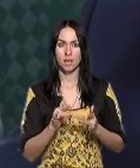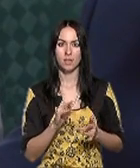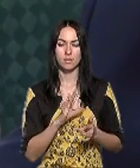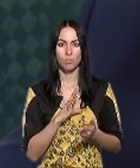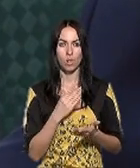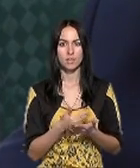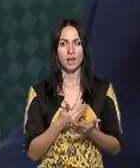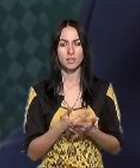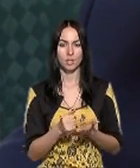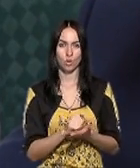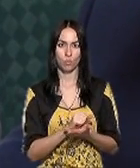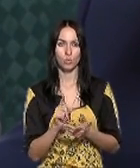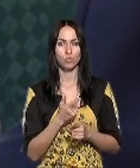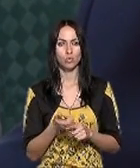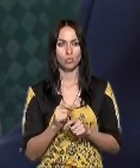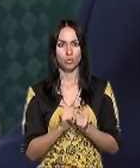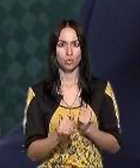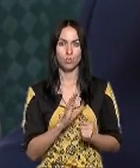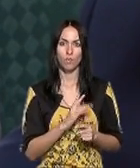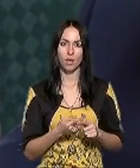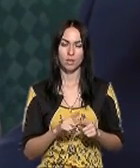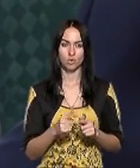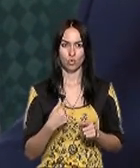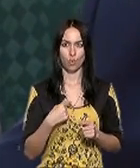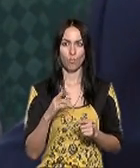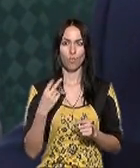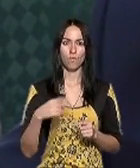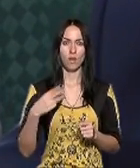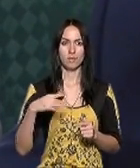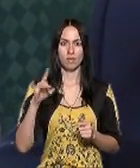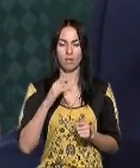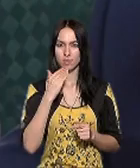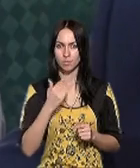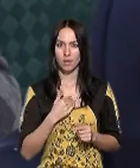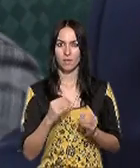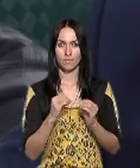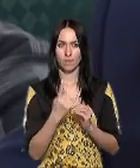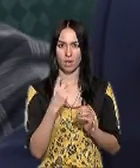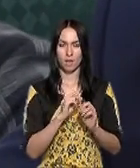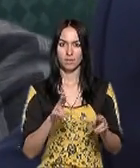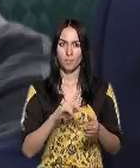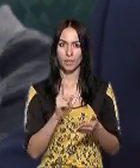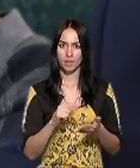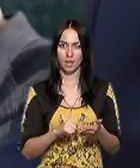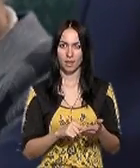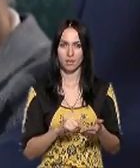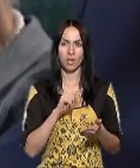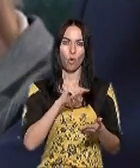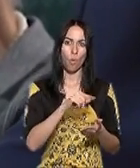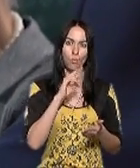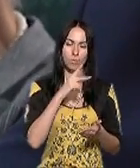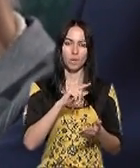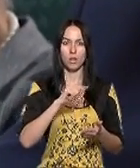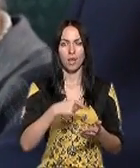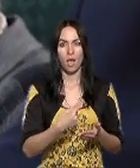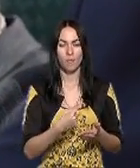документів. Тому що часто буває так, що до нас по 20-30 разів звертаються з одним і тим самим питанням. То кому не там поставили, то крапку.